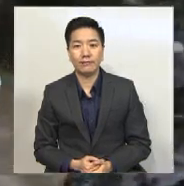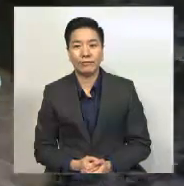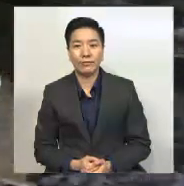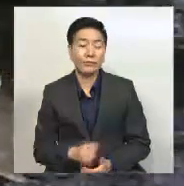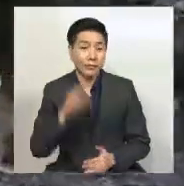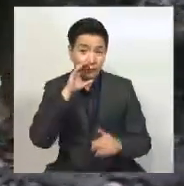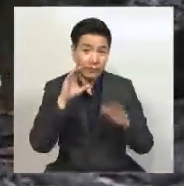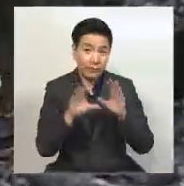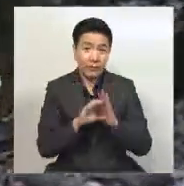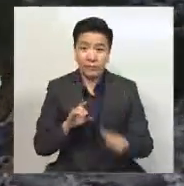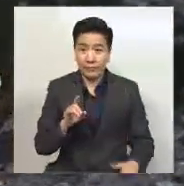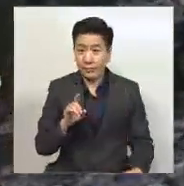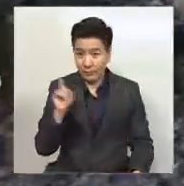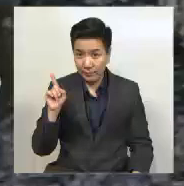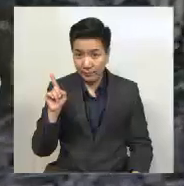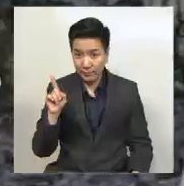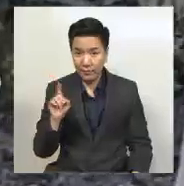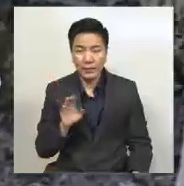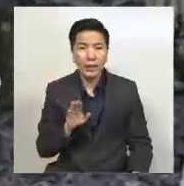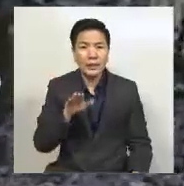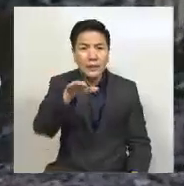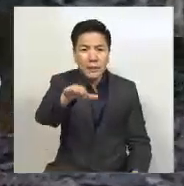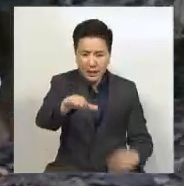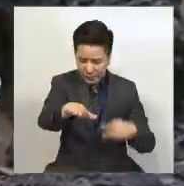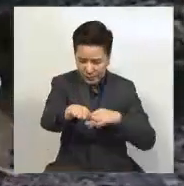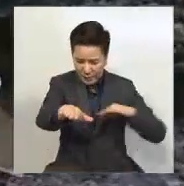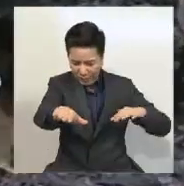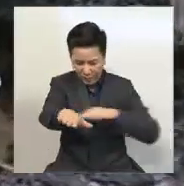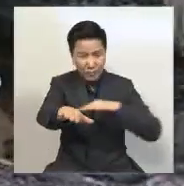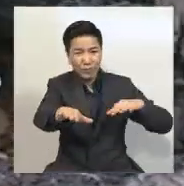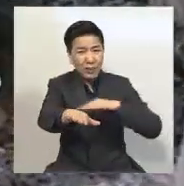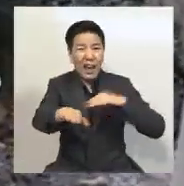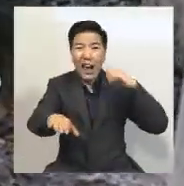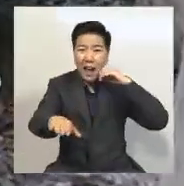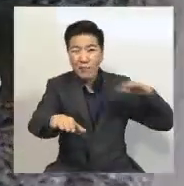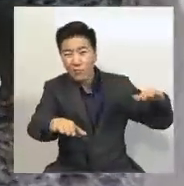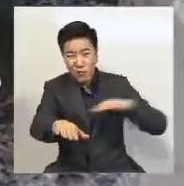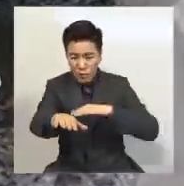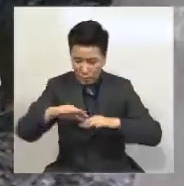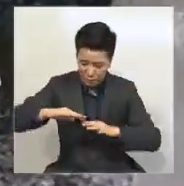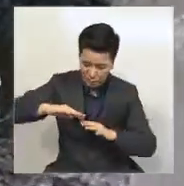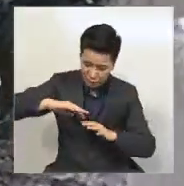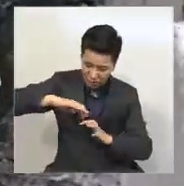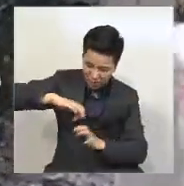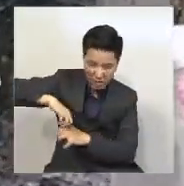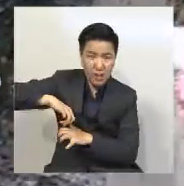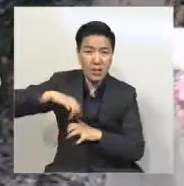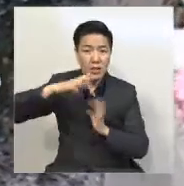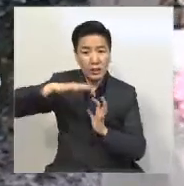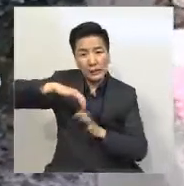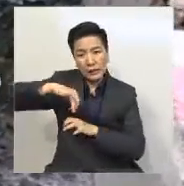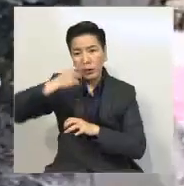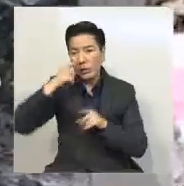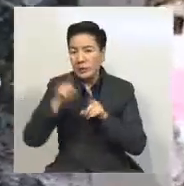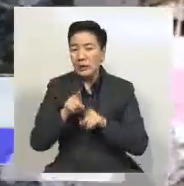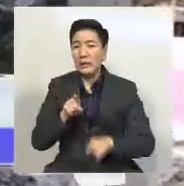และภาพที่เห็นอยู่ในขณะนี้นะครับก็คือบริเวณคอสะพานลำเสบกครับซึ่งถูกน้ำที่ไหลเชี่ยวกรากนั้นกัดเซาะนะครับจนค่อน